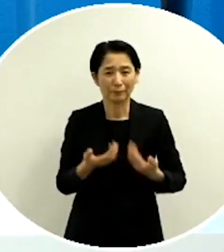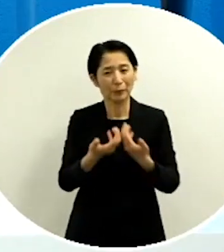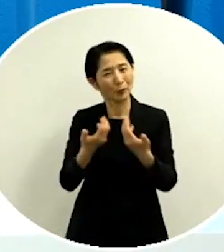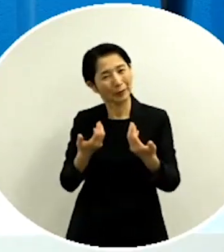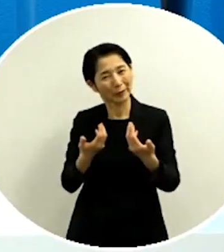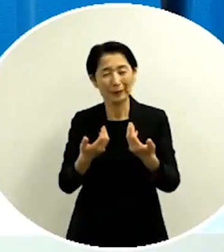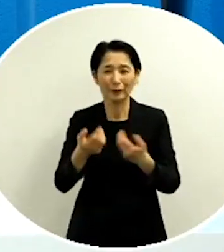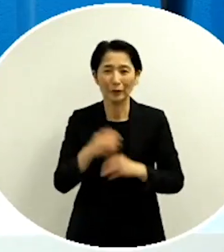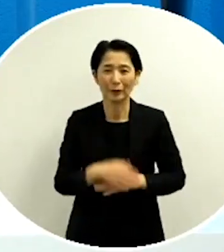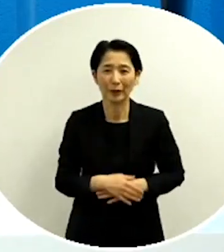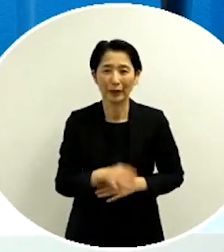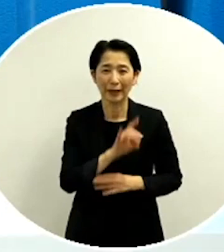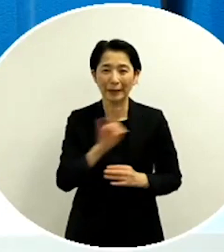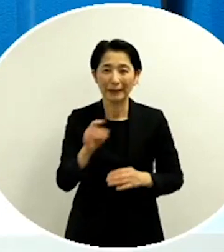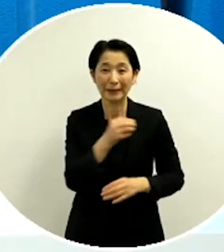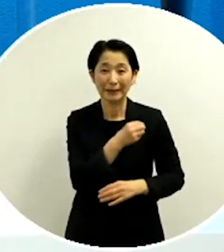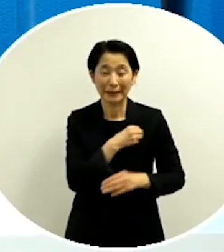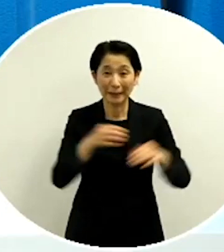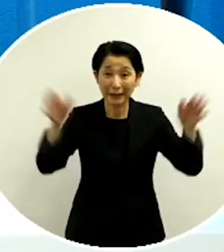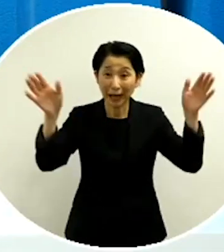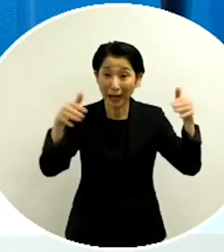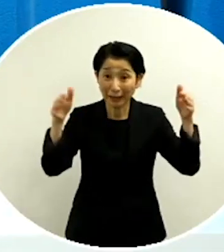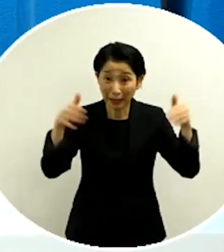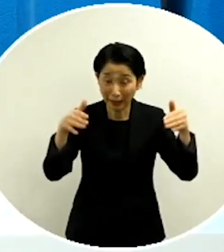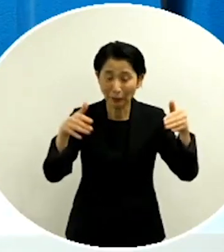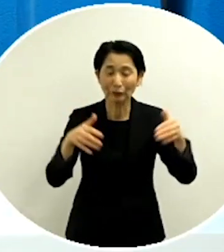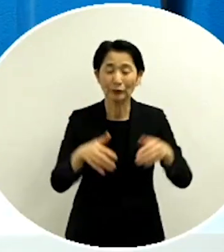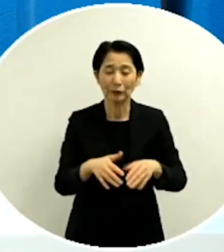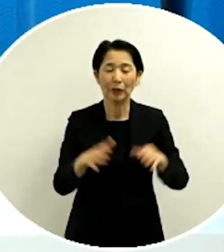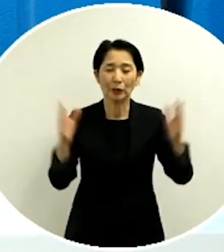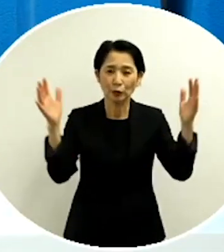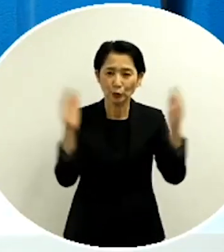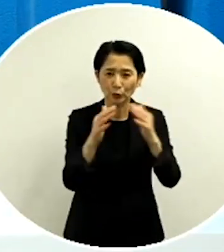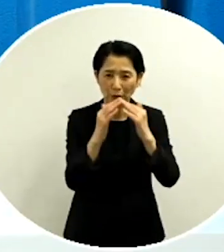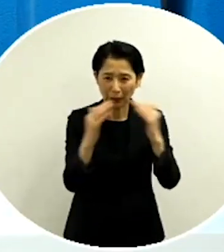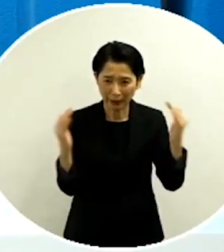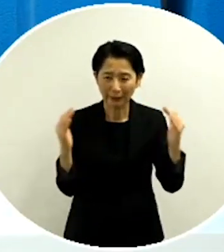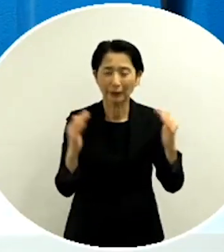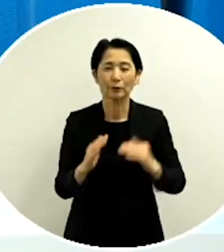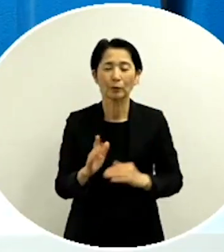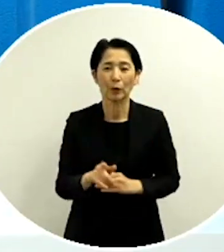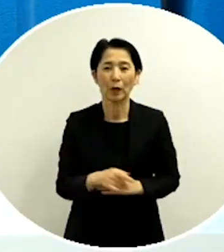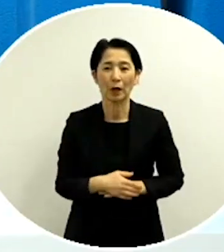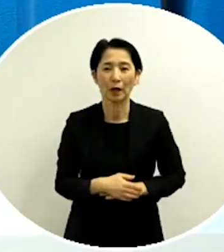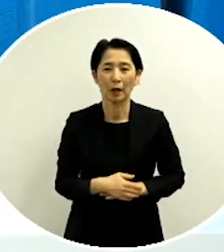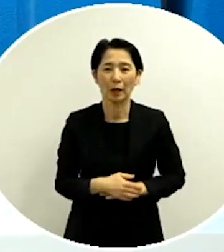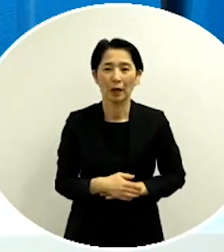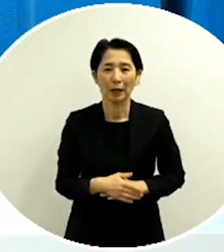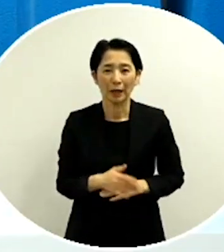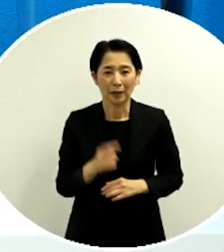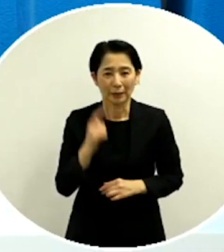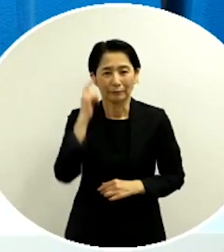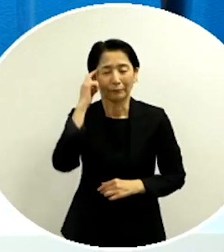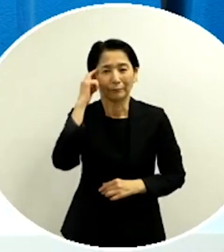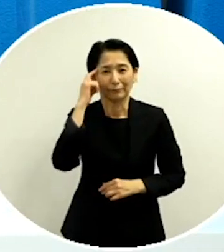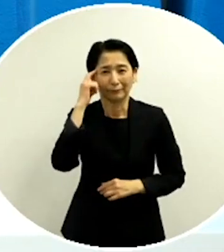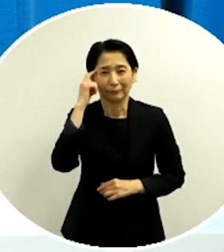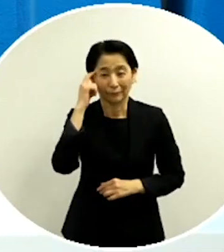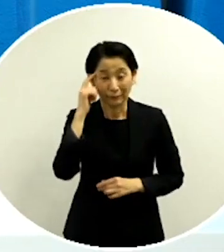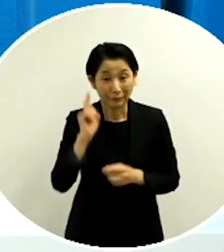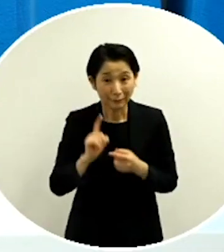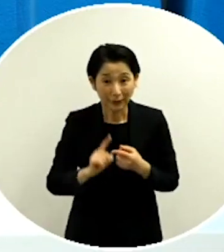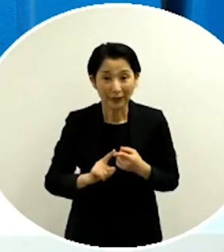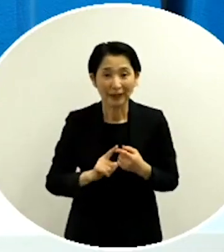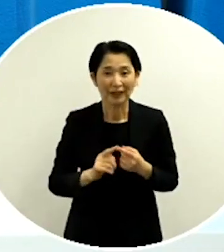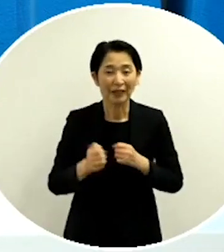から立憲民主党の議員が開くパーティーとかその集会とかの時にやっぱり意識的にいろんな